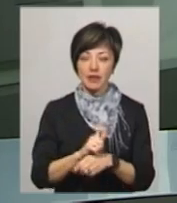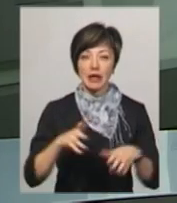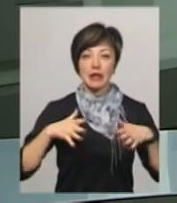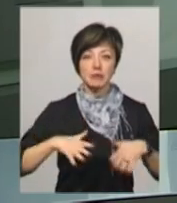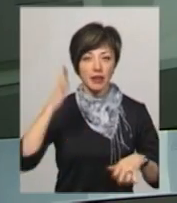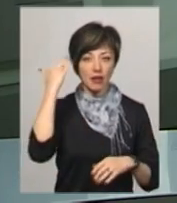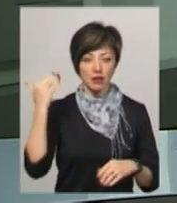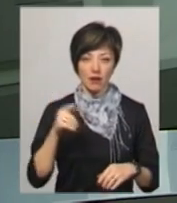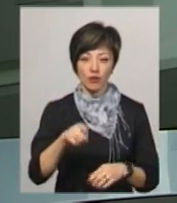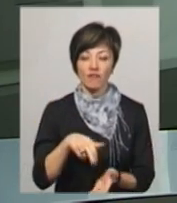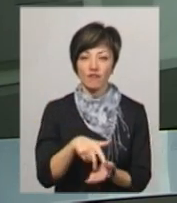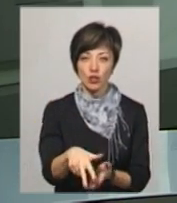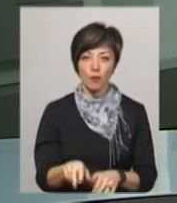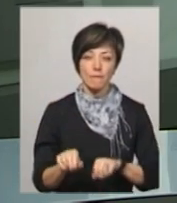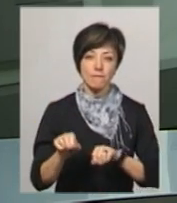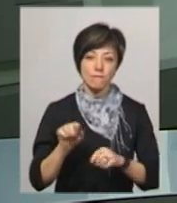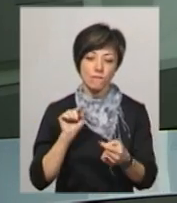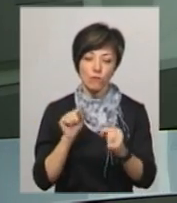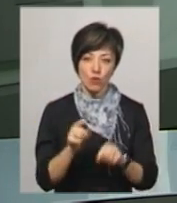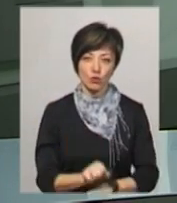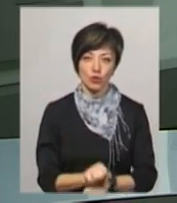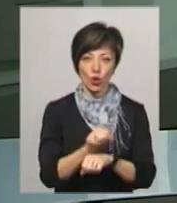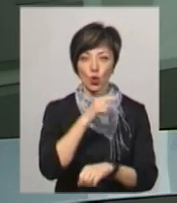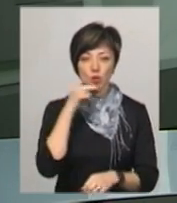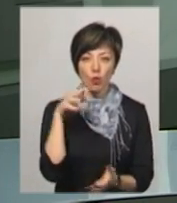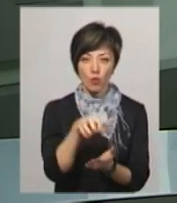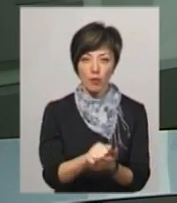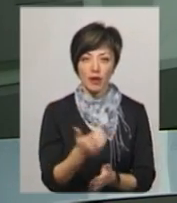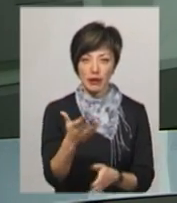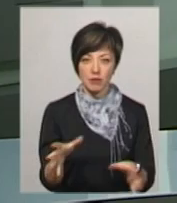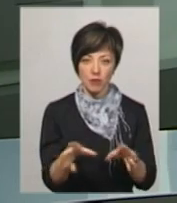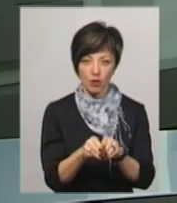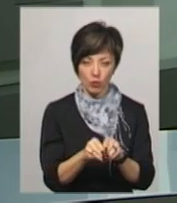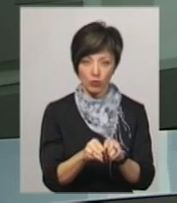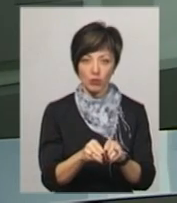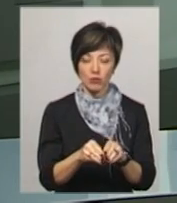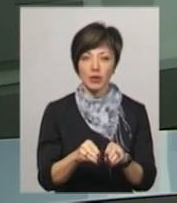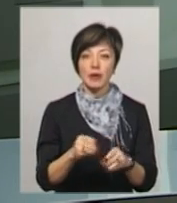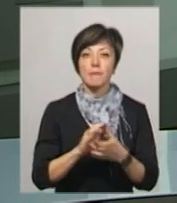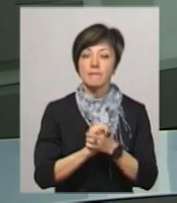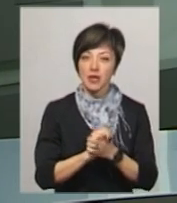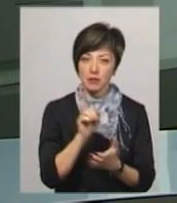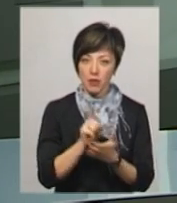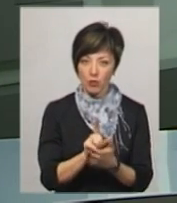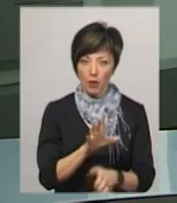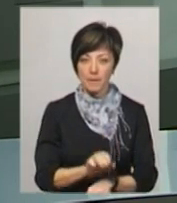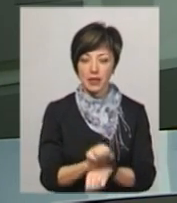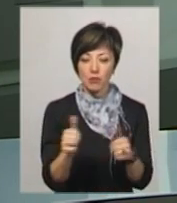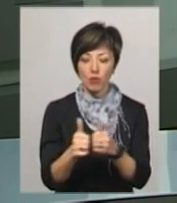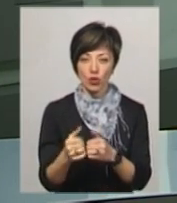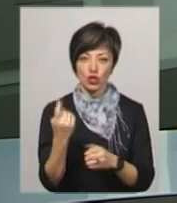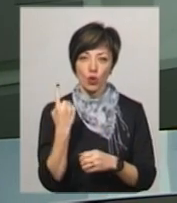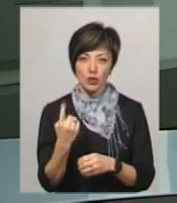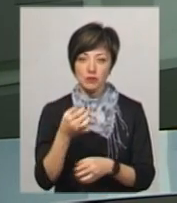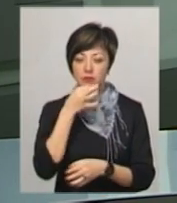кримські татари. Вони вийшли, щоб протистояти російським окупантам і їхнім поплічникам. Це мав бути мирний мітинг, та поряд зібрався ще один